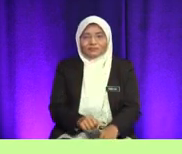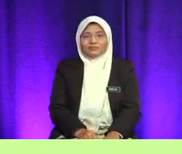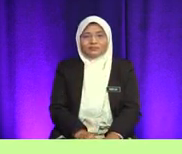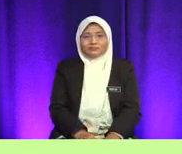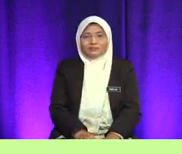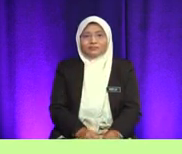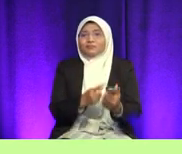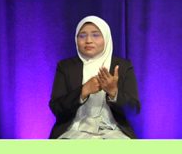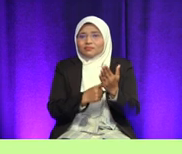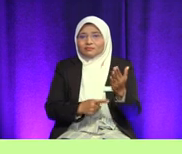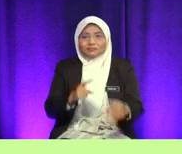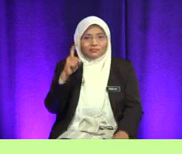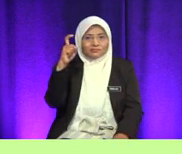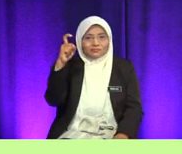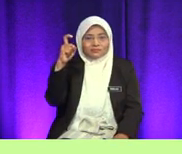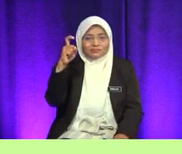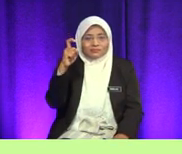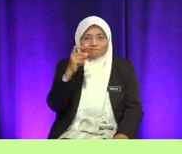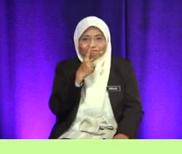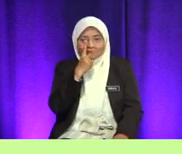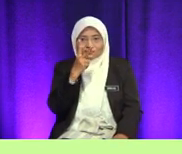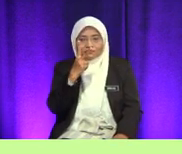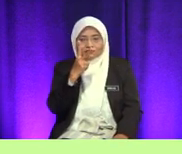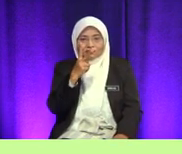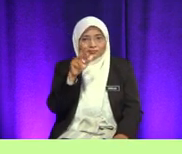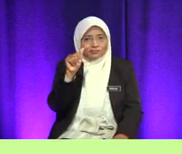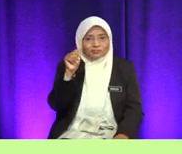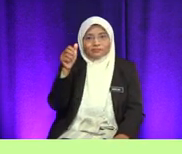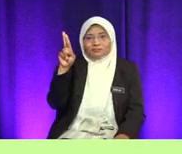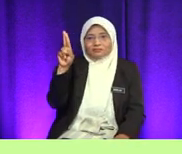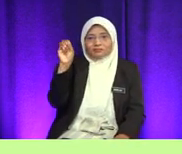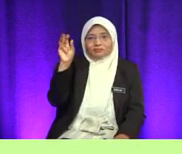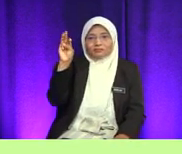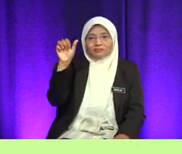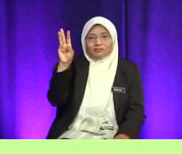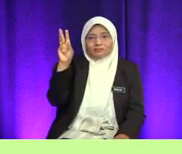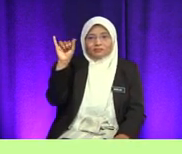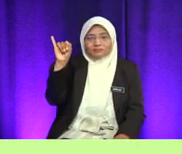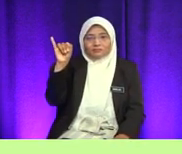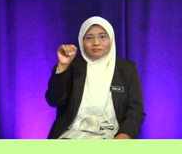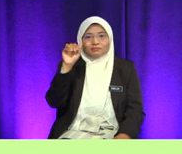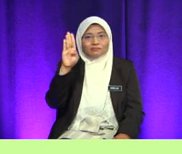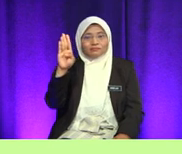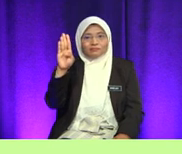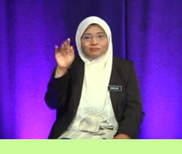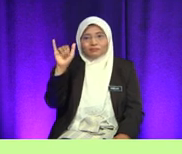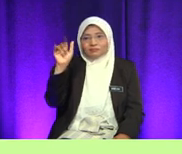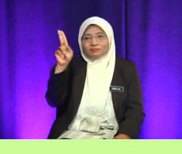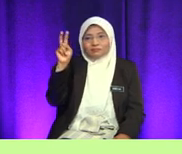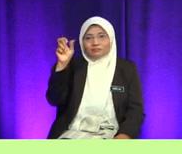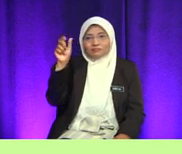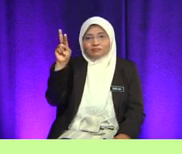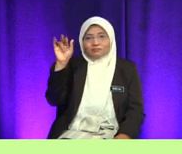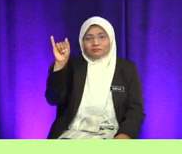Apakah x e Romawi di Yunani si